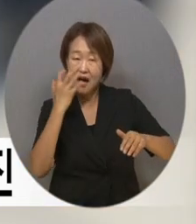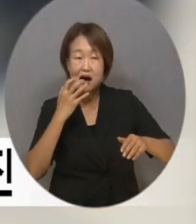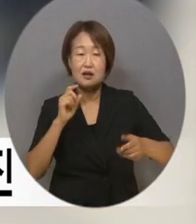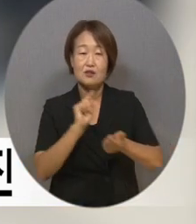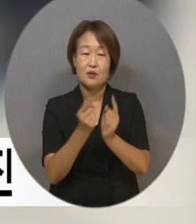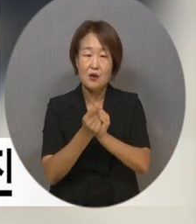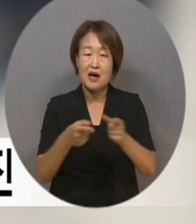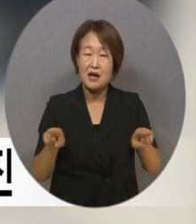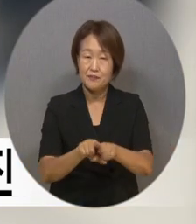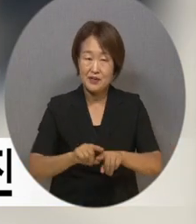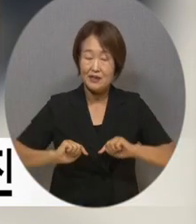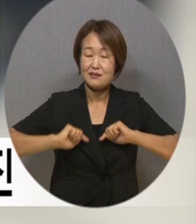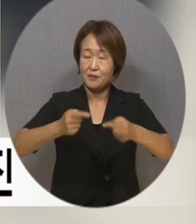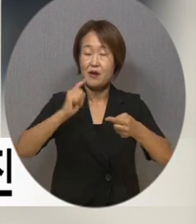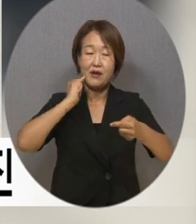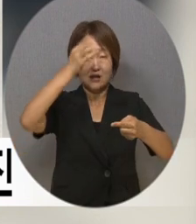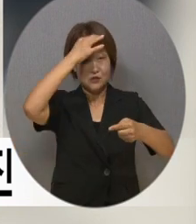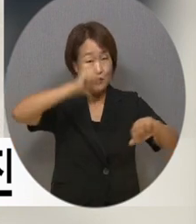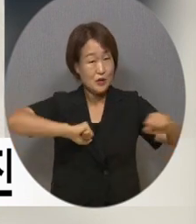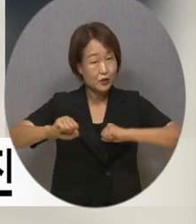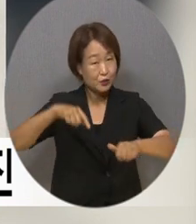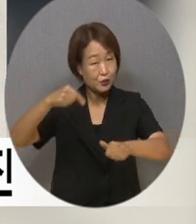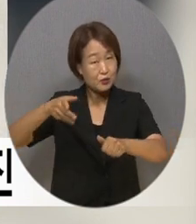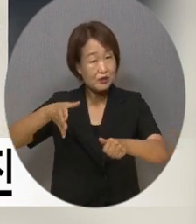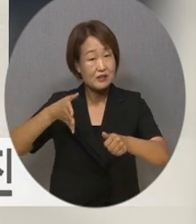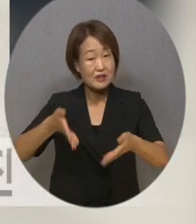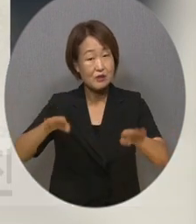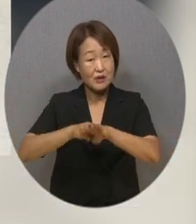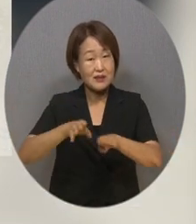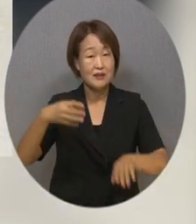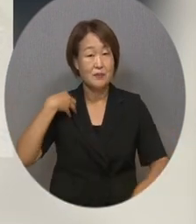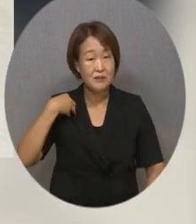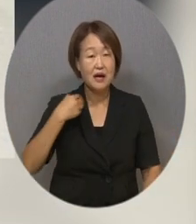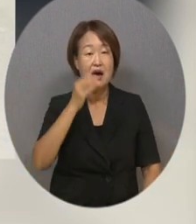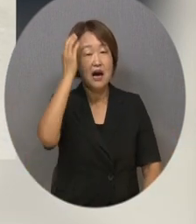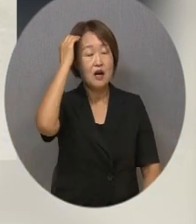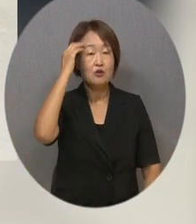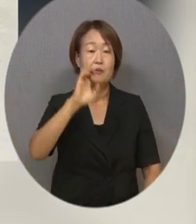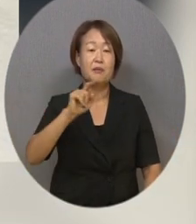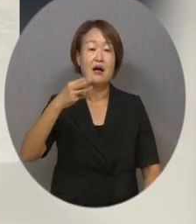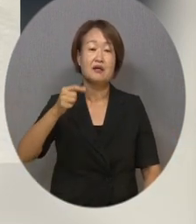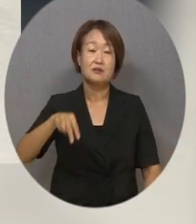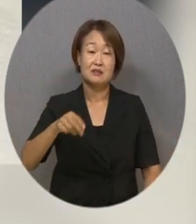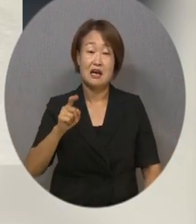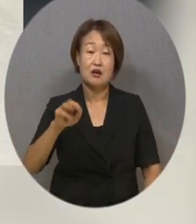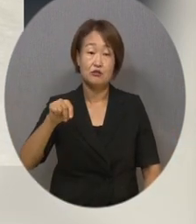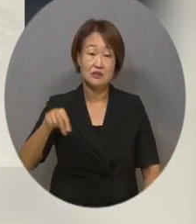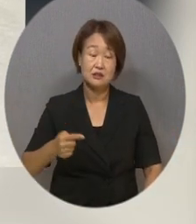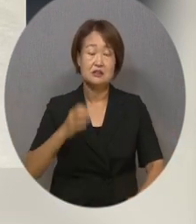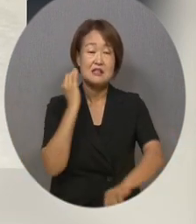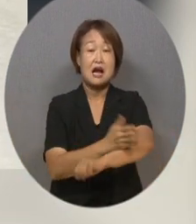비장애인이 함께 참여하는 예술 활동 교육기관인 한국 파르타우스를 통해 구입할 수 있게 됩니다